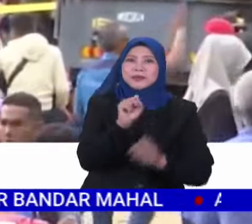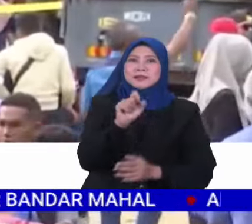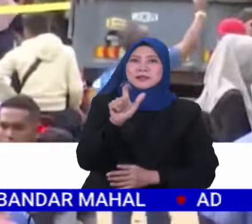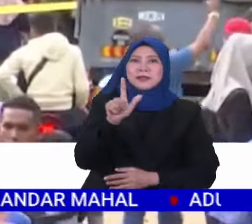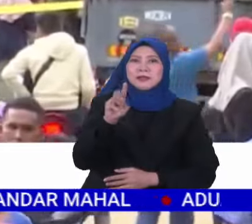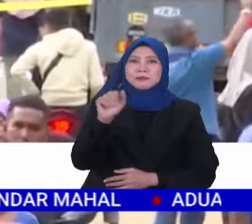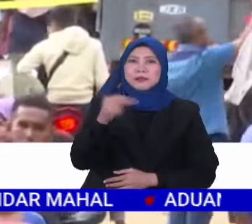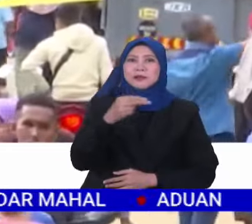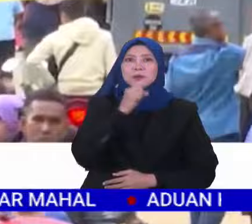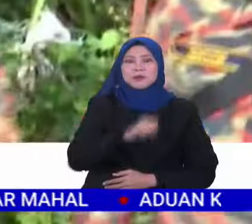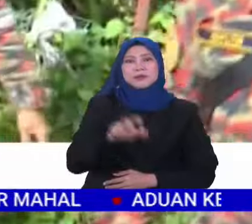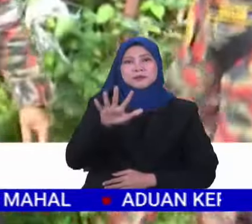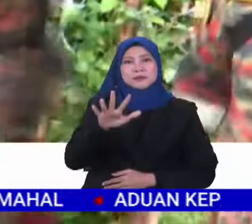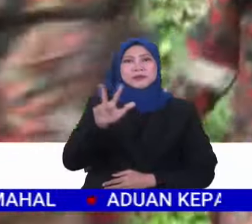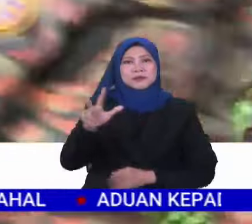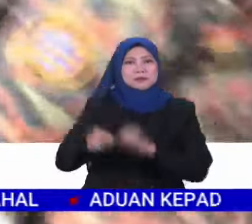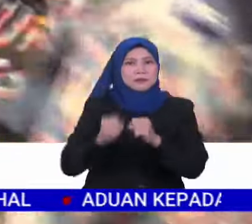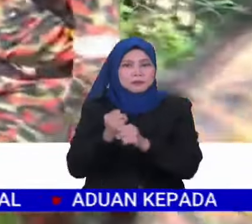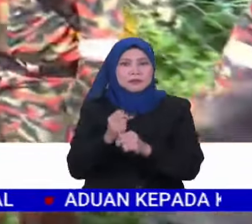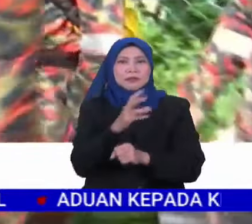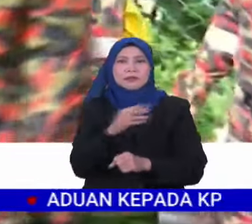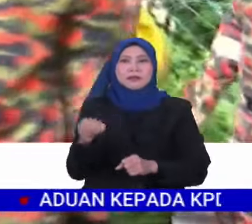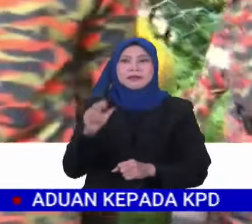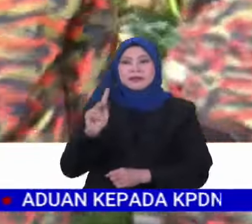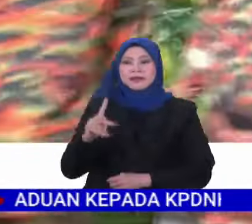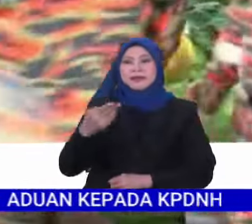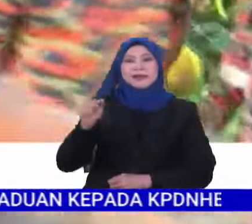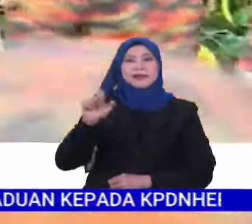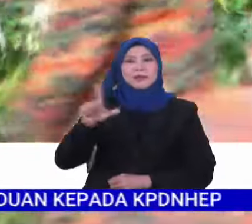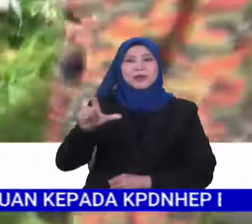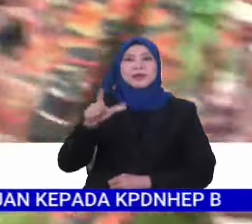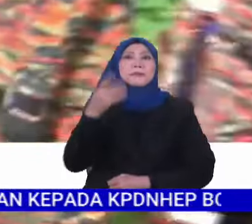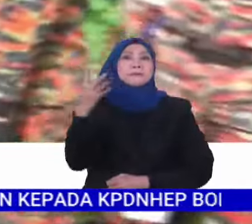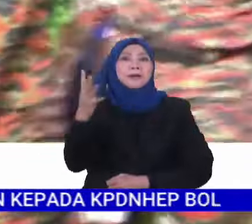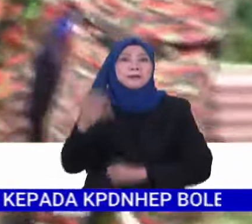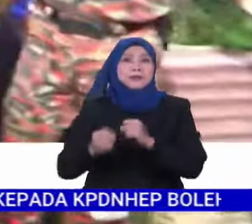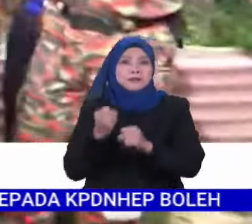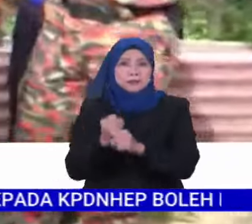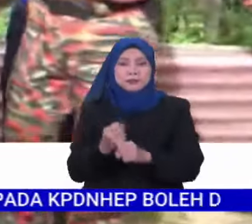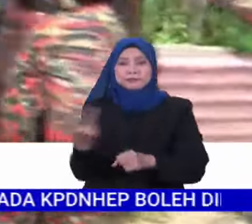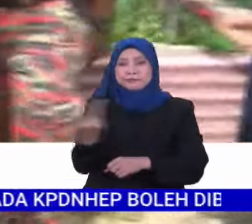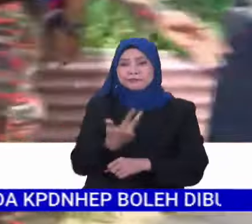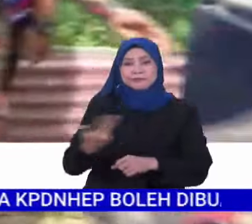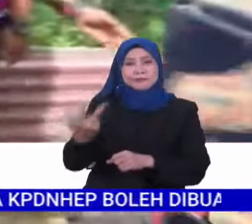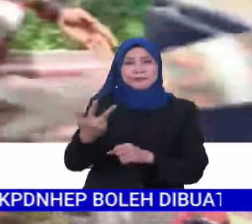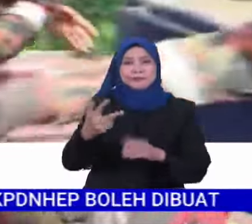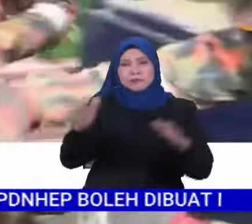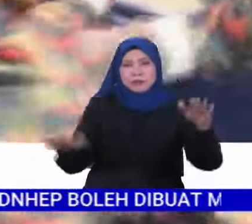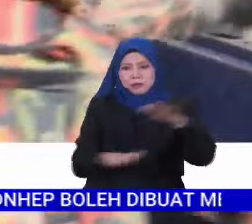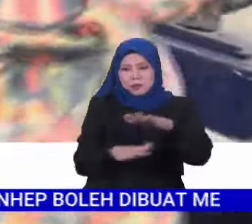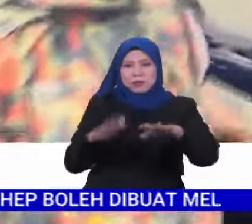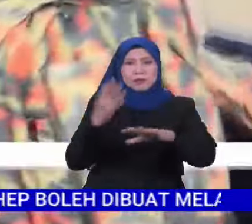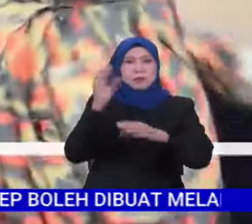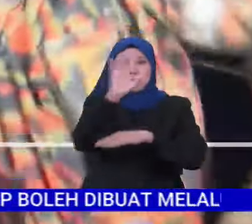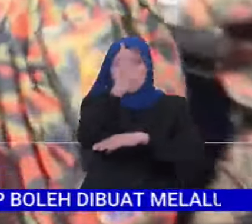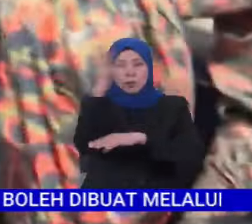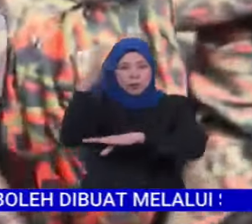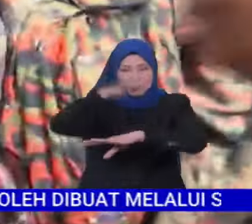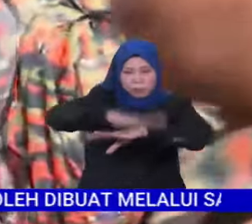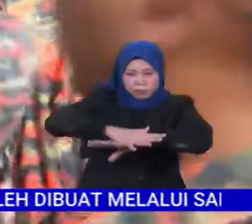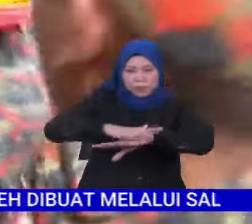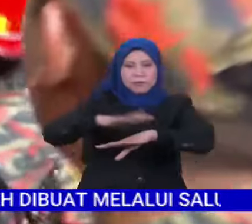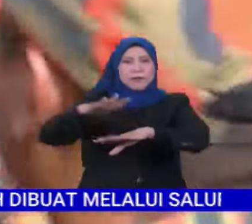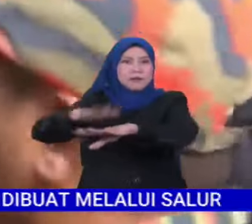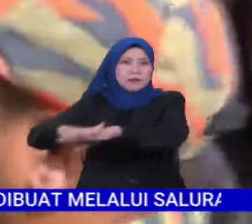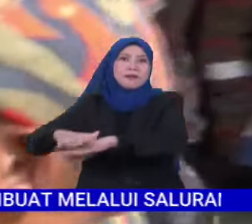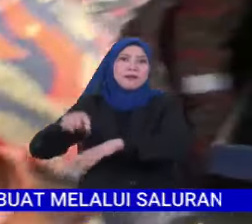matakin 53 tahun dan Khairul Ikhwan Nur Azman 14tahun kesemua mangsa ditemui di bawah timbunan batang toko yang